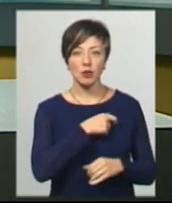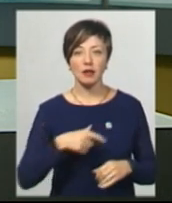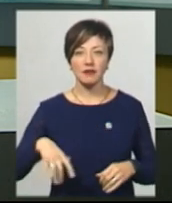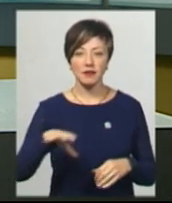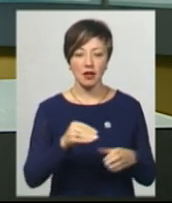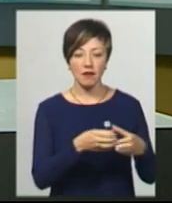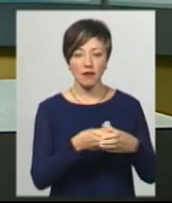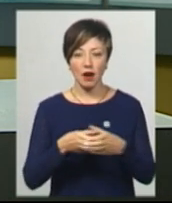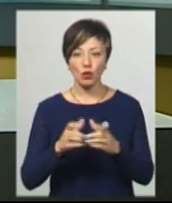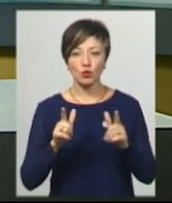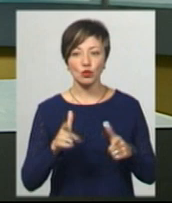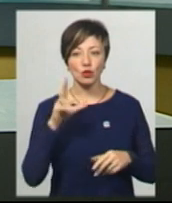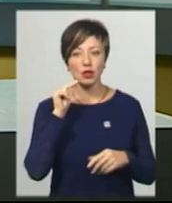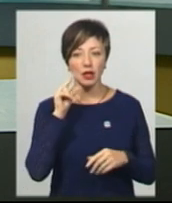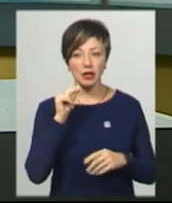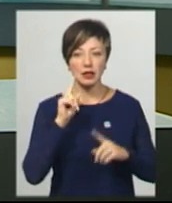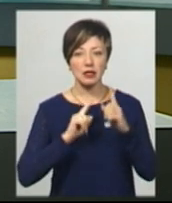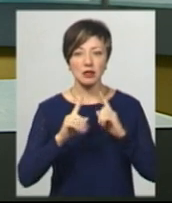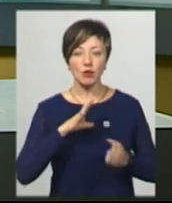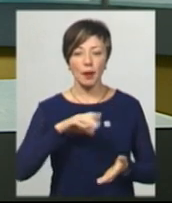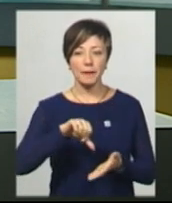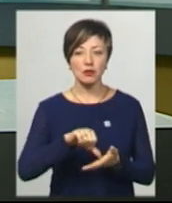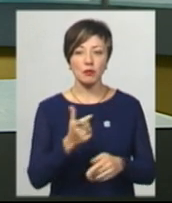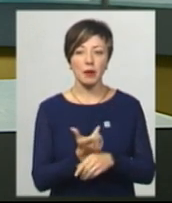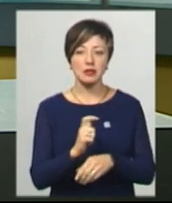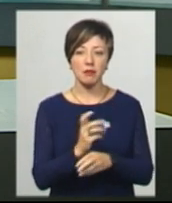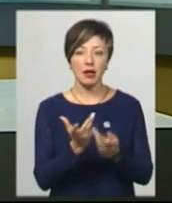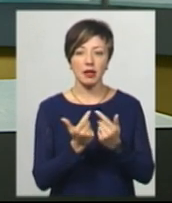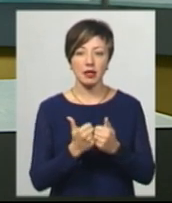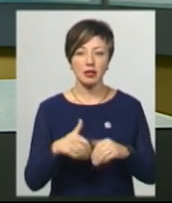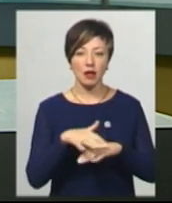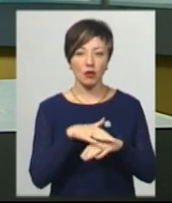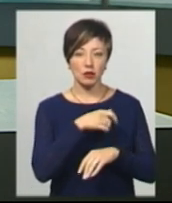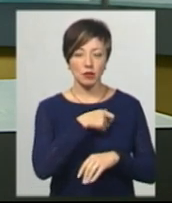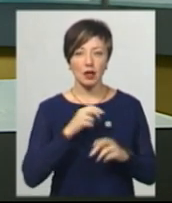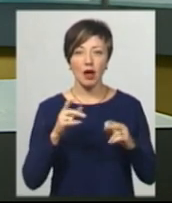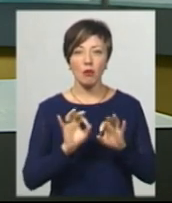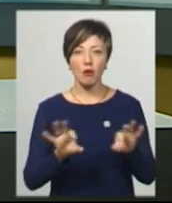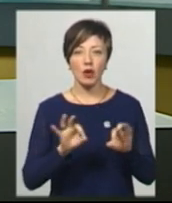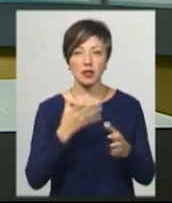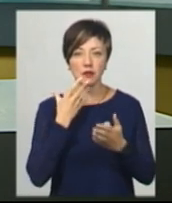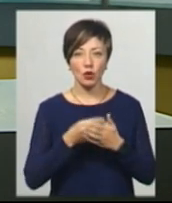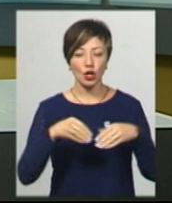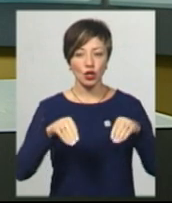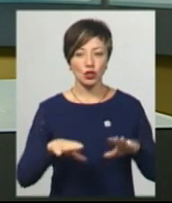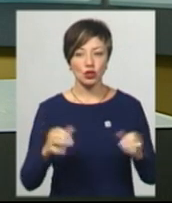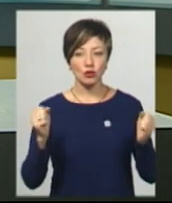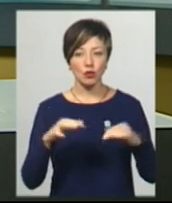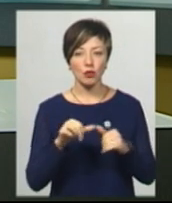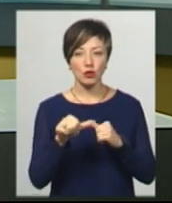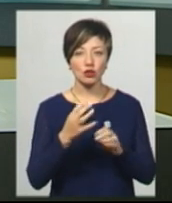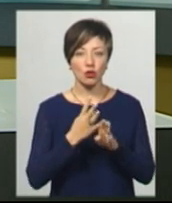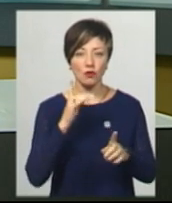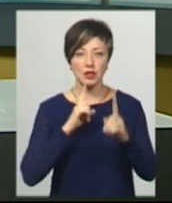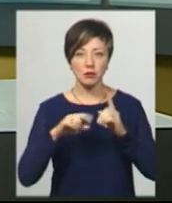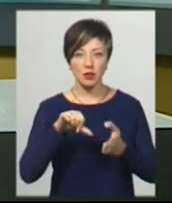усіх фракцій узгоджують дату, аби на сесії була присутня максимальна кількість народних обранців. Як пояснюють своє рішення щодо скликання позачергової